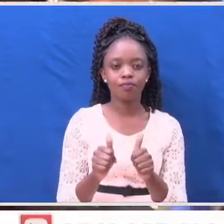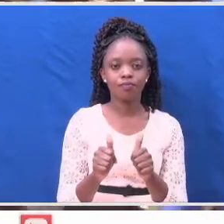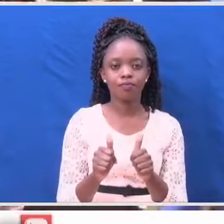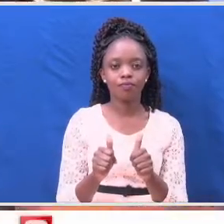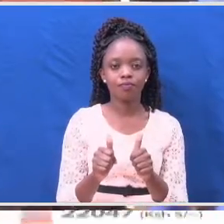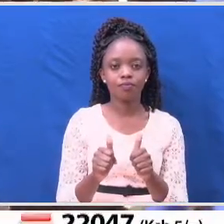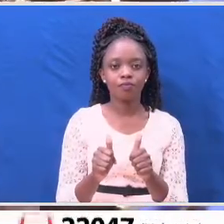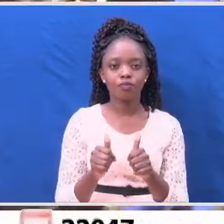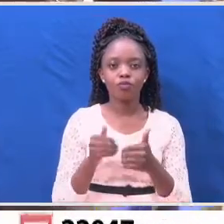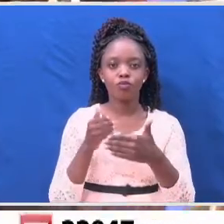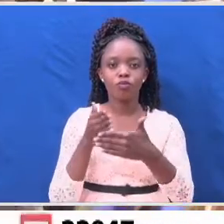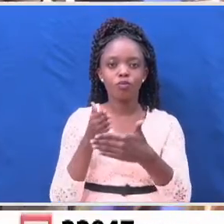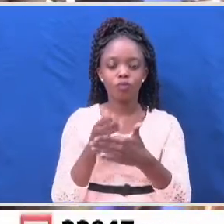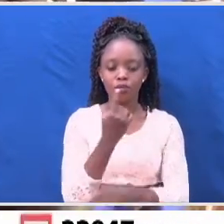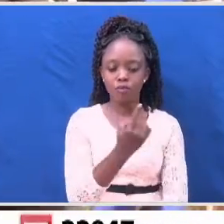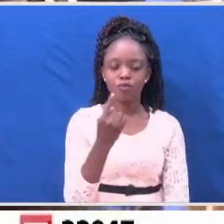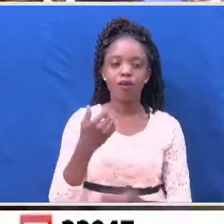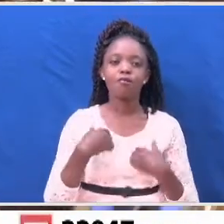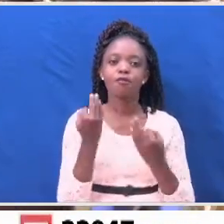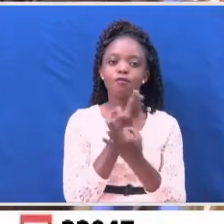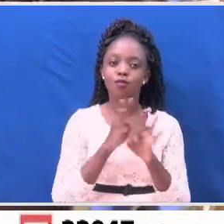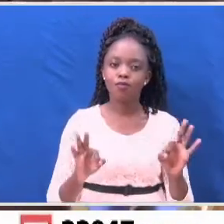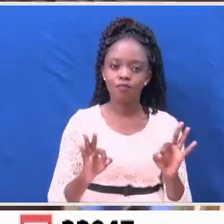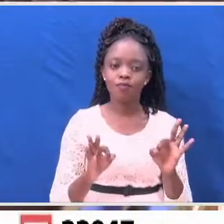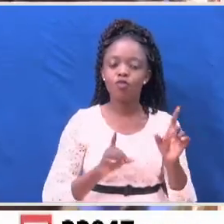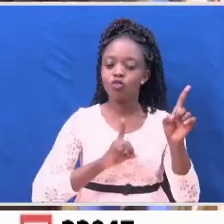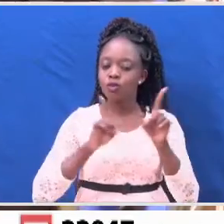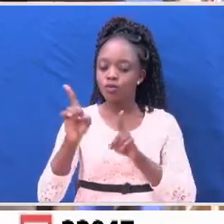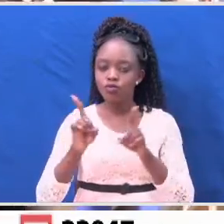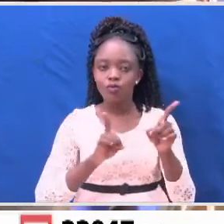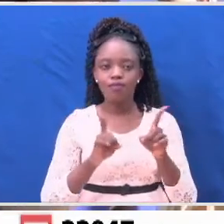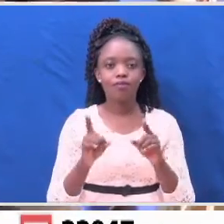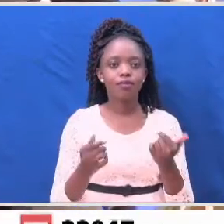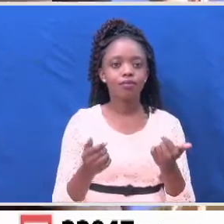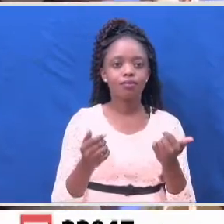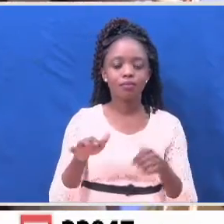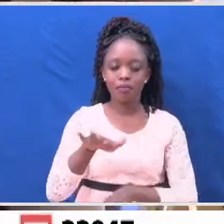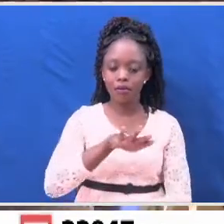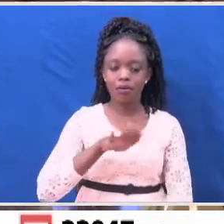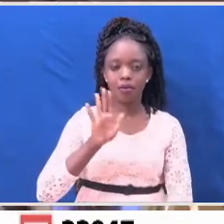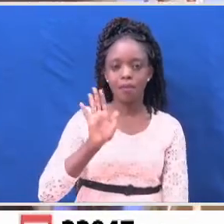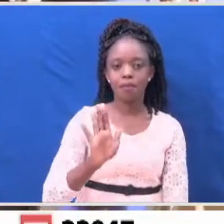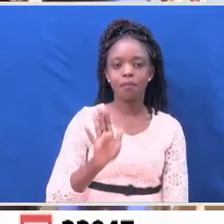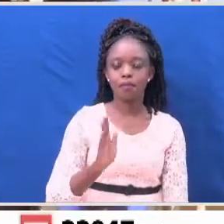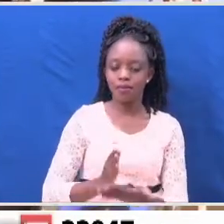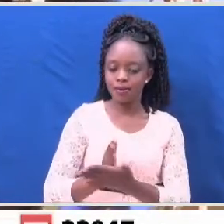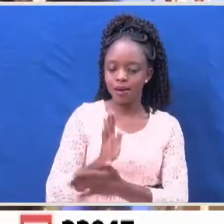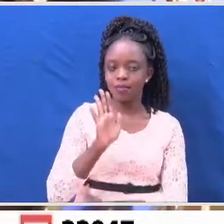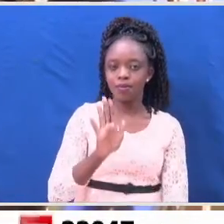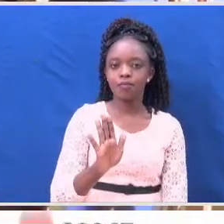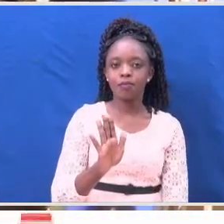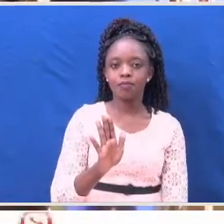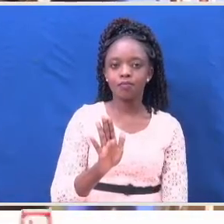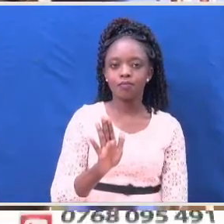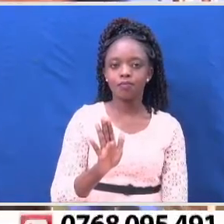So mkira mtu akuwe na uhuru, aende afanye uchawi, na uchawi yake ni haki yake. Atuwaje sisi kwa